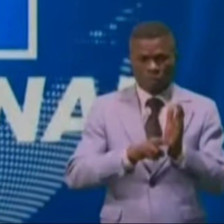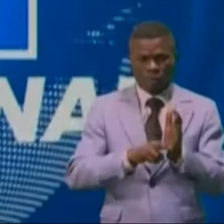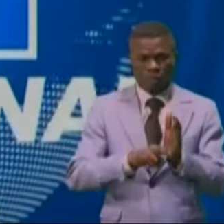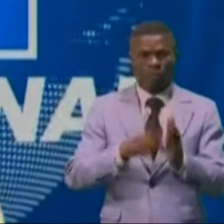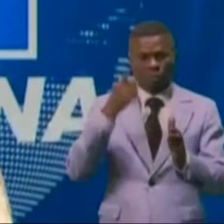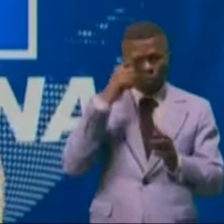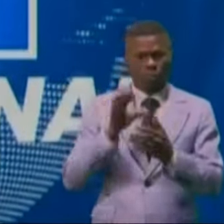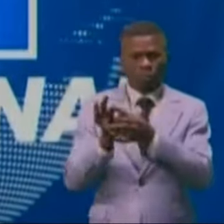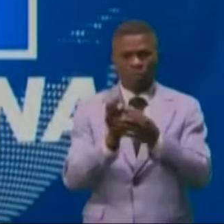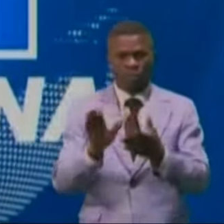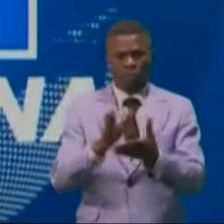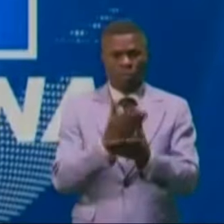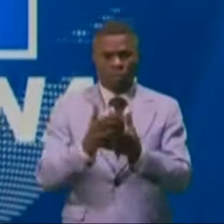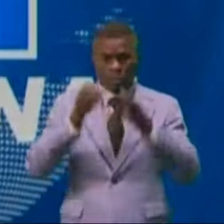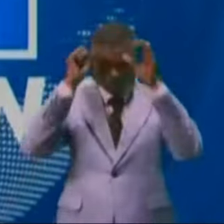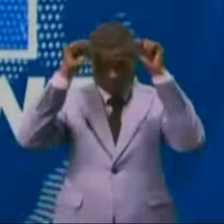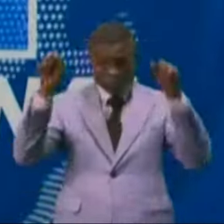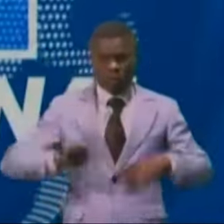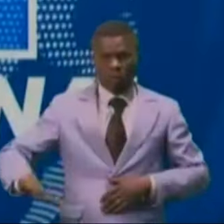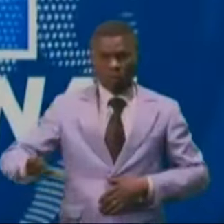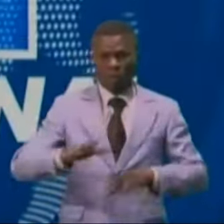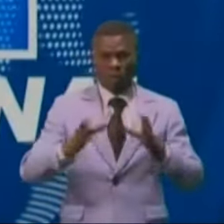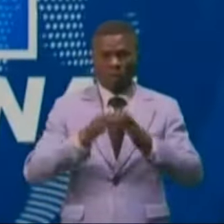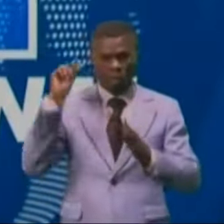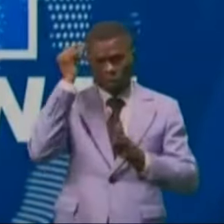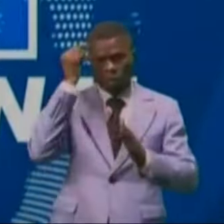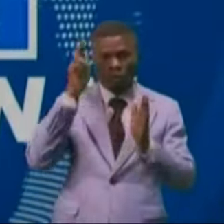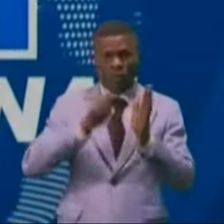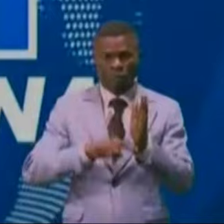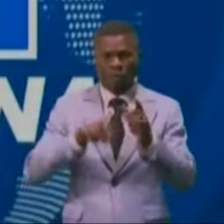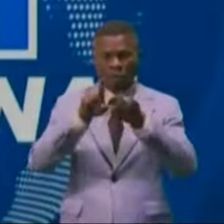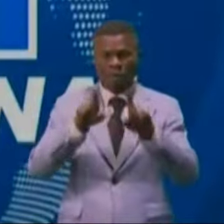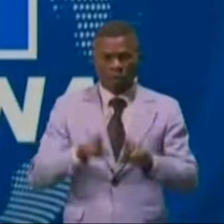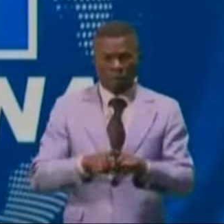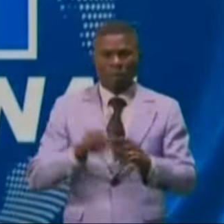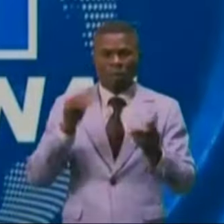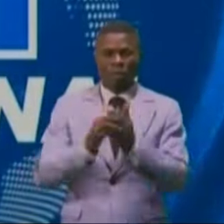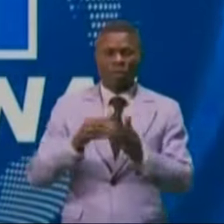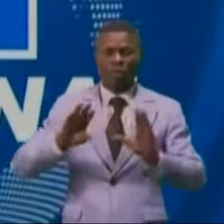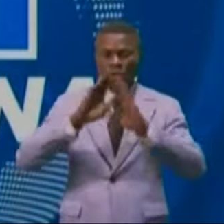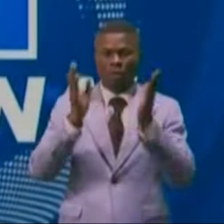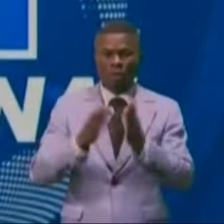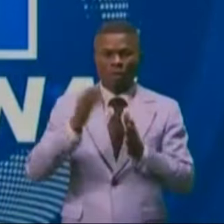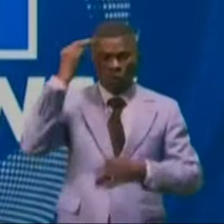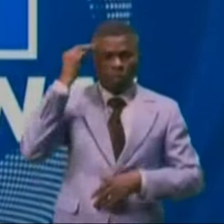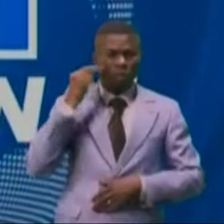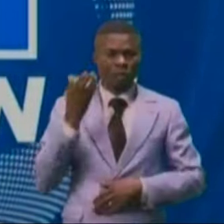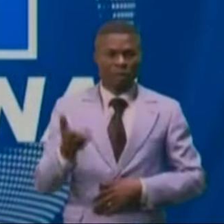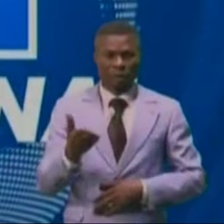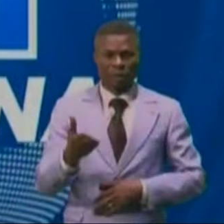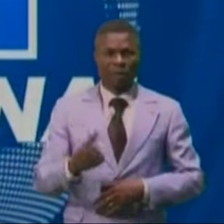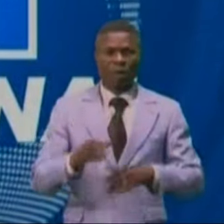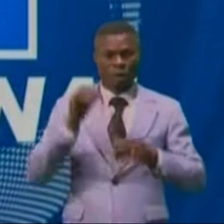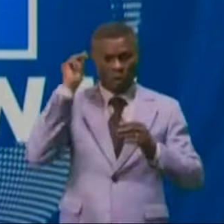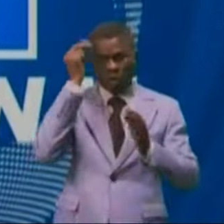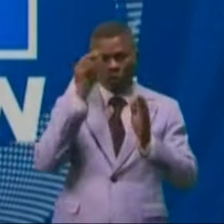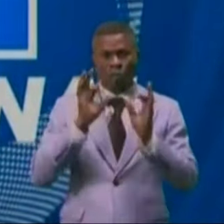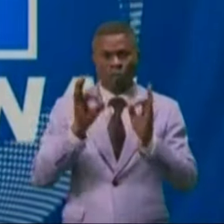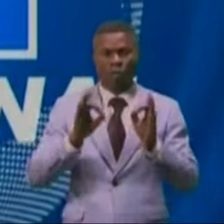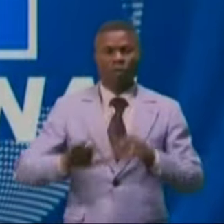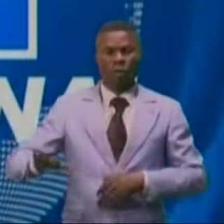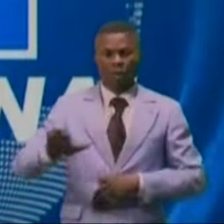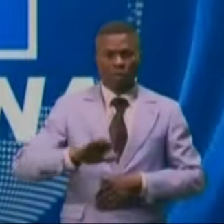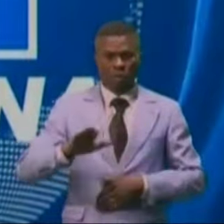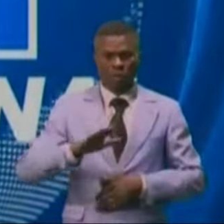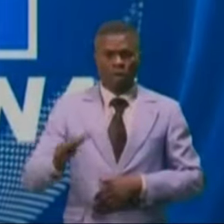de collaboration entre le président de la République et le gouvernement ainsi qu'entre les membres du gouvernement. Le nouveau gouvernement de la République a